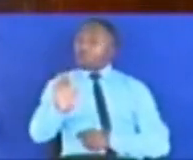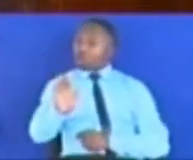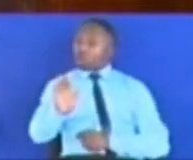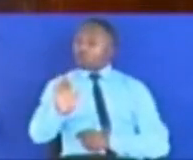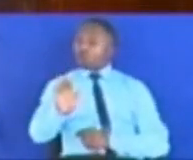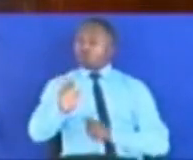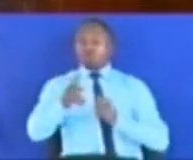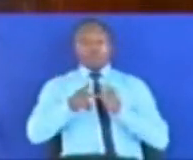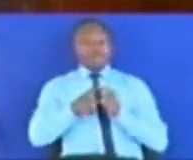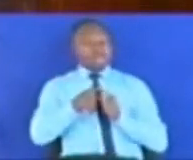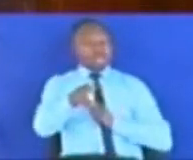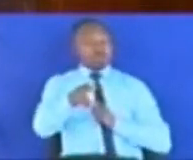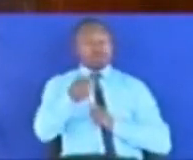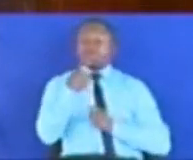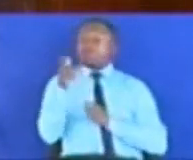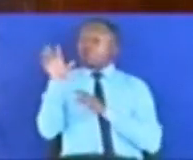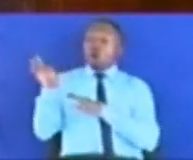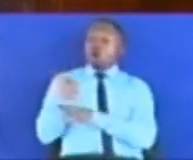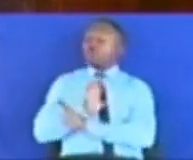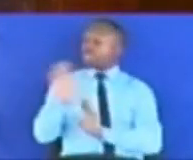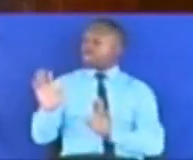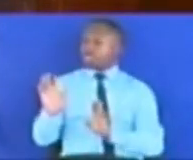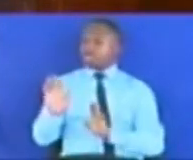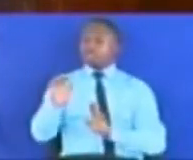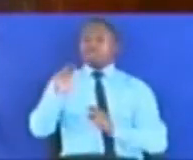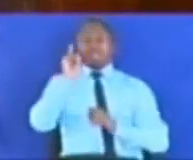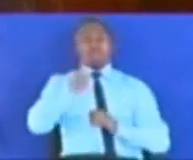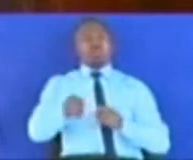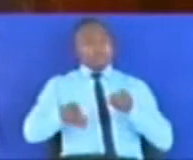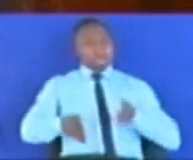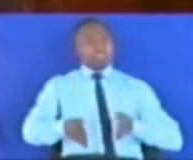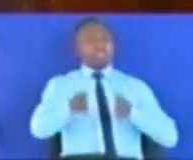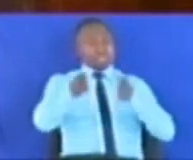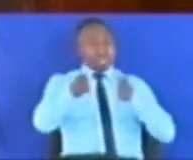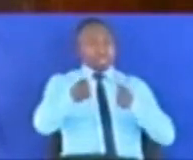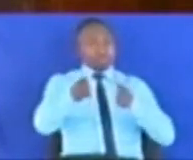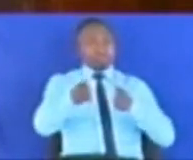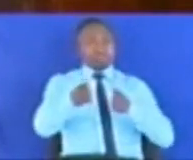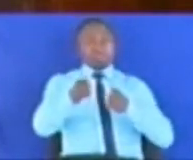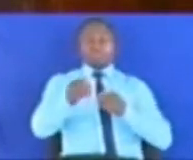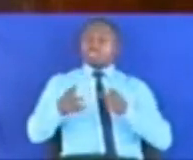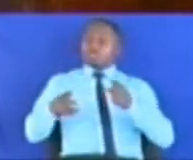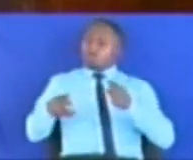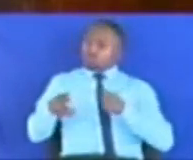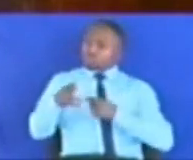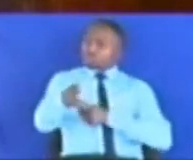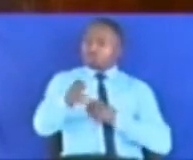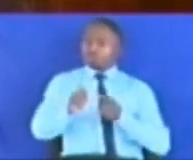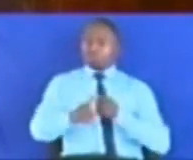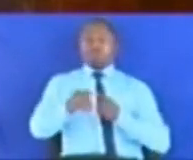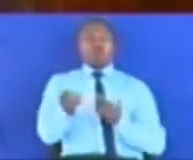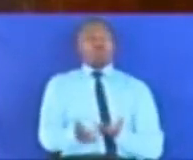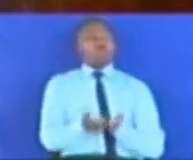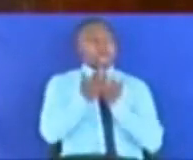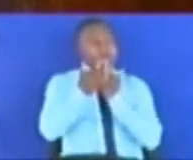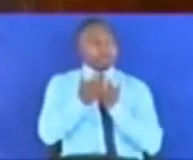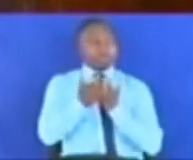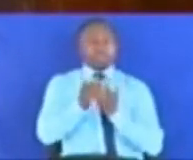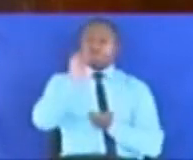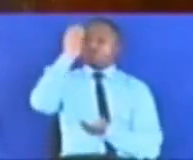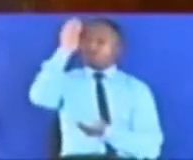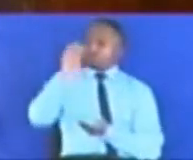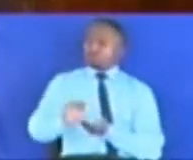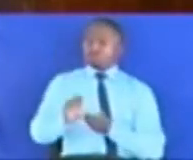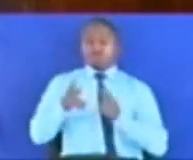waliokeketwa hata waoa, sina shaka itakuwa ni njia, itakuwa ni mwarubaini wa kusaidia